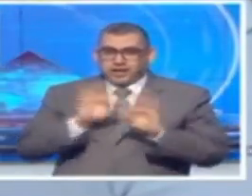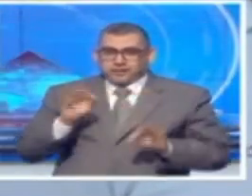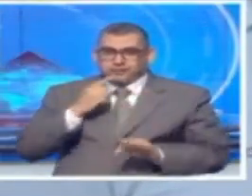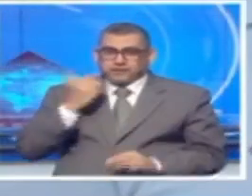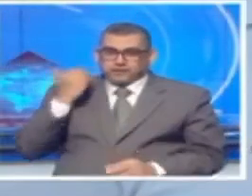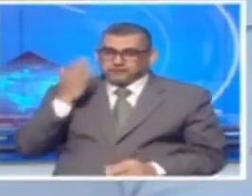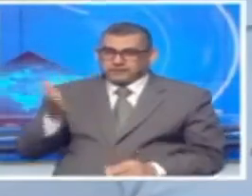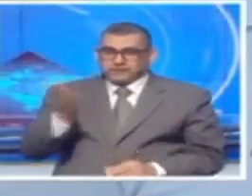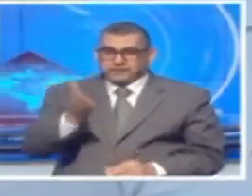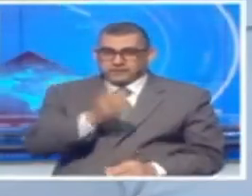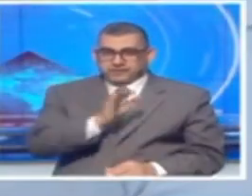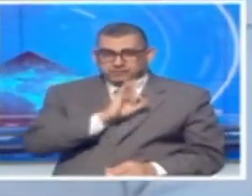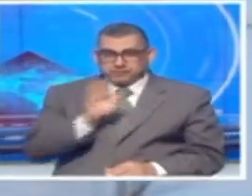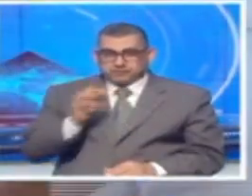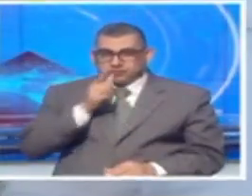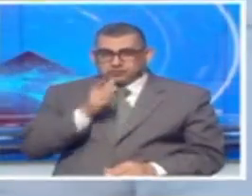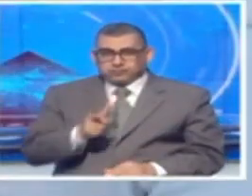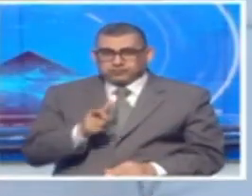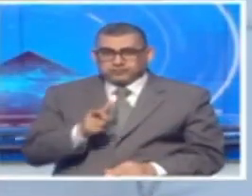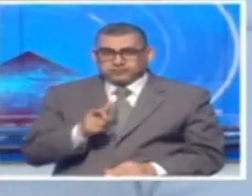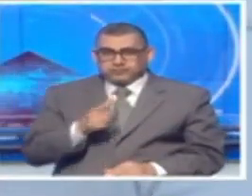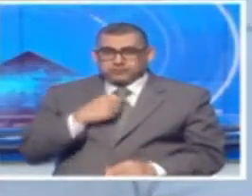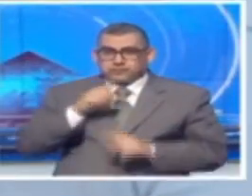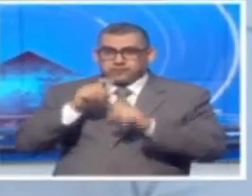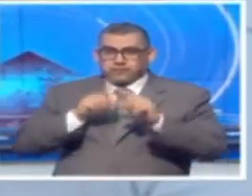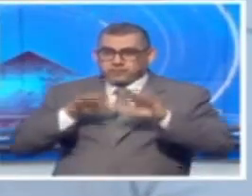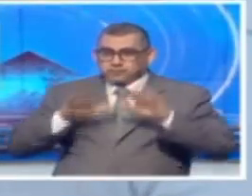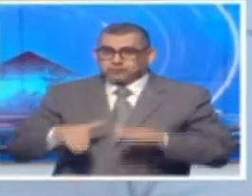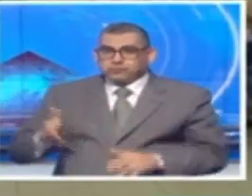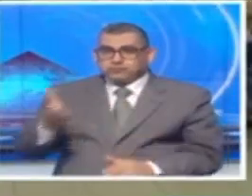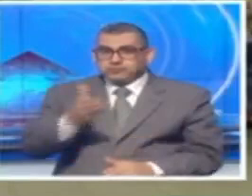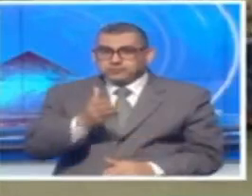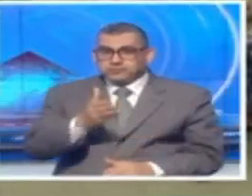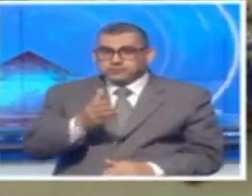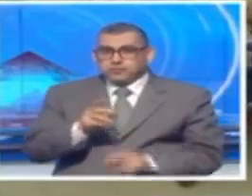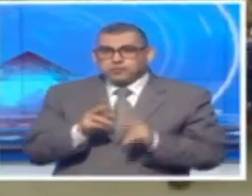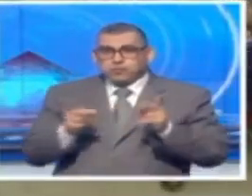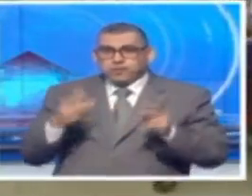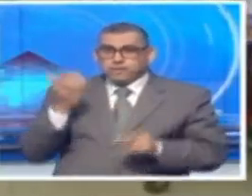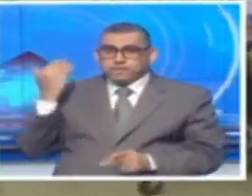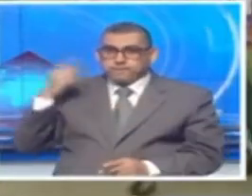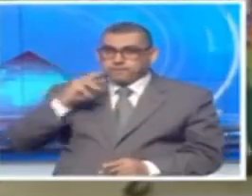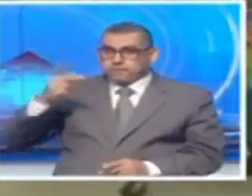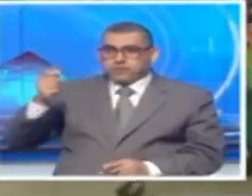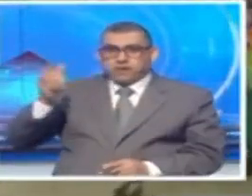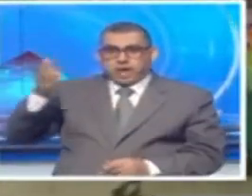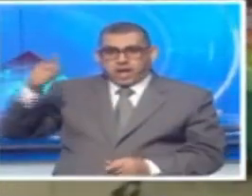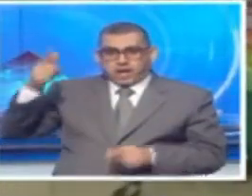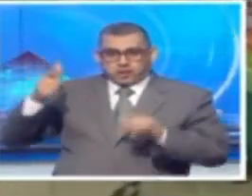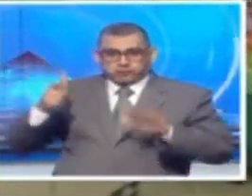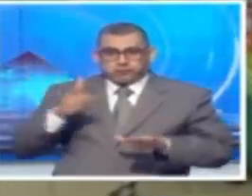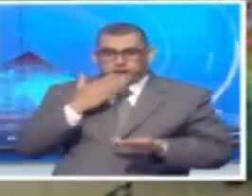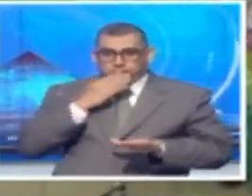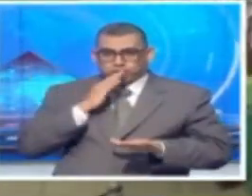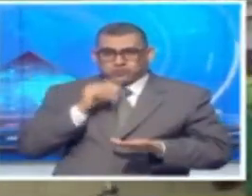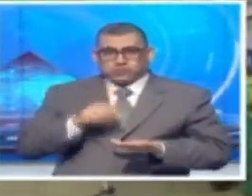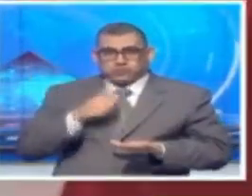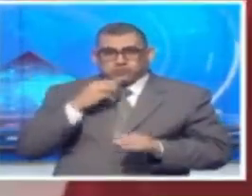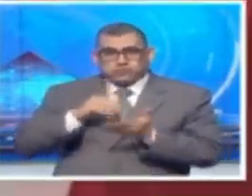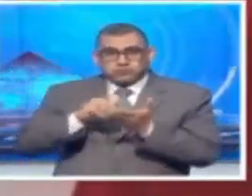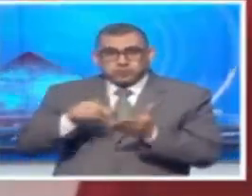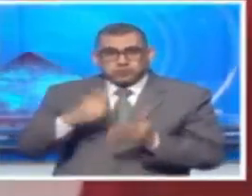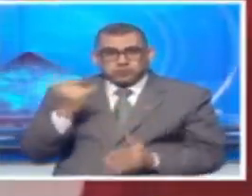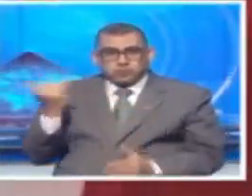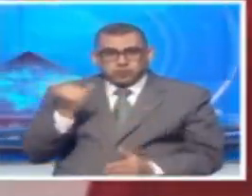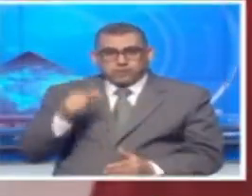متوفرة، أسعار معقولة جدا تختلف عن بره بفضل الله. يعني المبادرة كويسة، ويا رب المبادرة